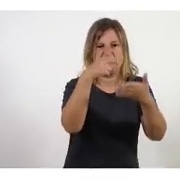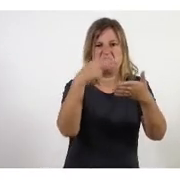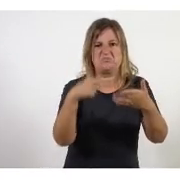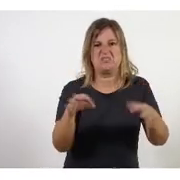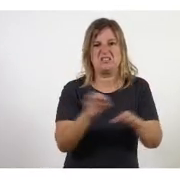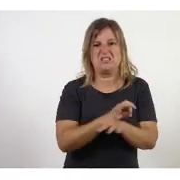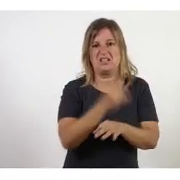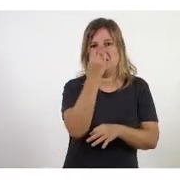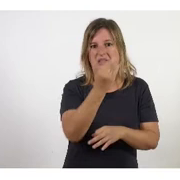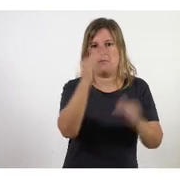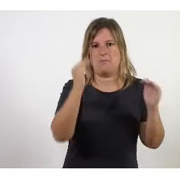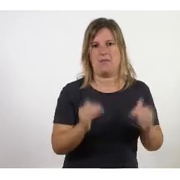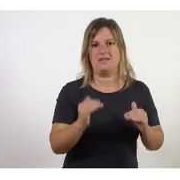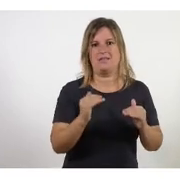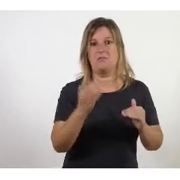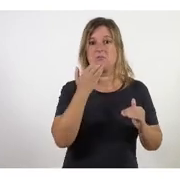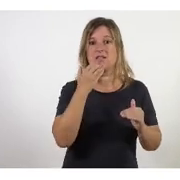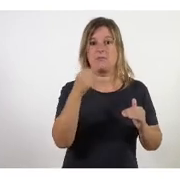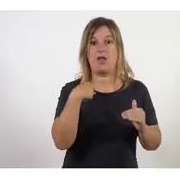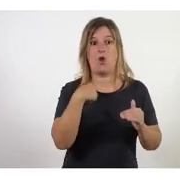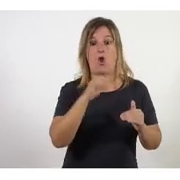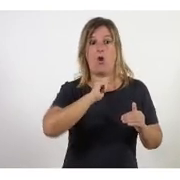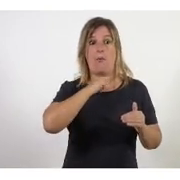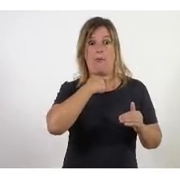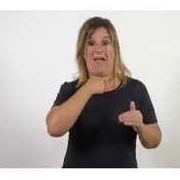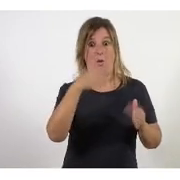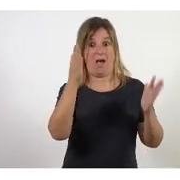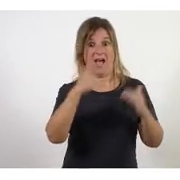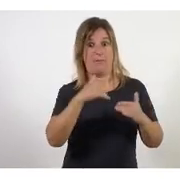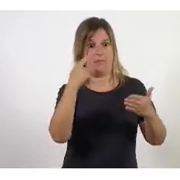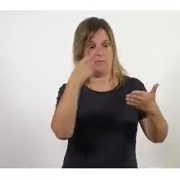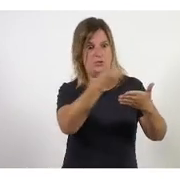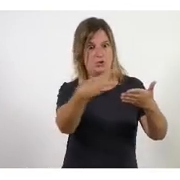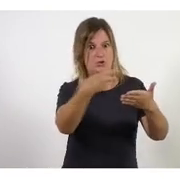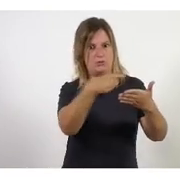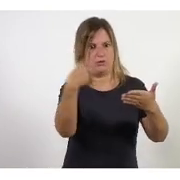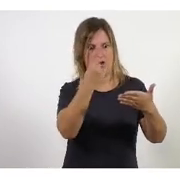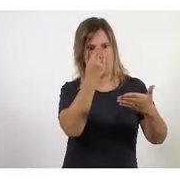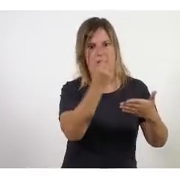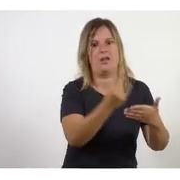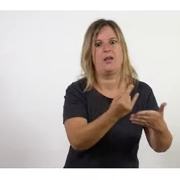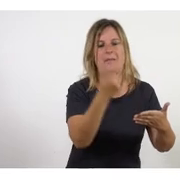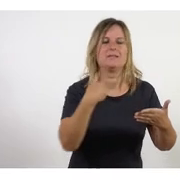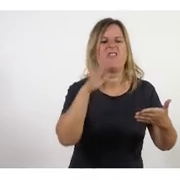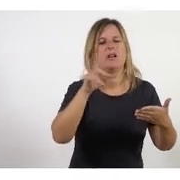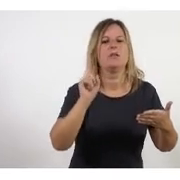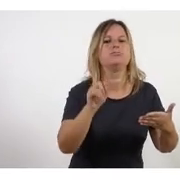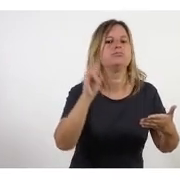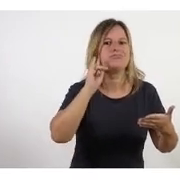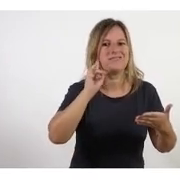està dient, tens menys números que la gent t'acabi picant, que acabi veient aquell vídeo o escoltant-lo. Si tu li poses els